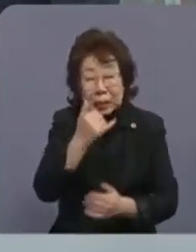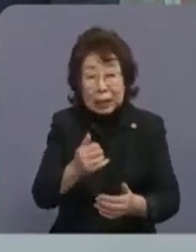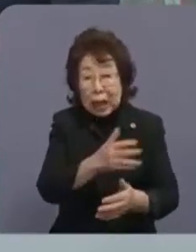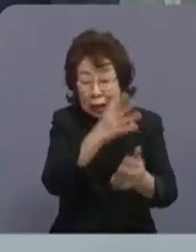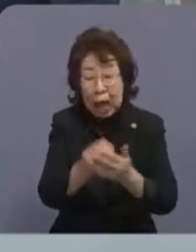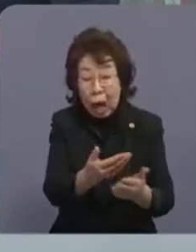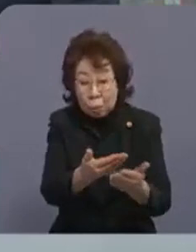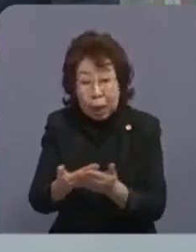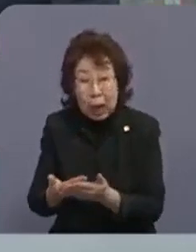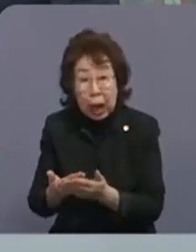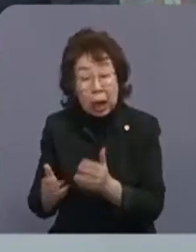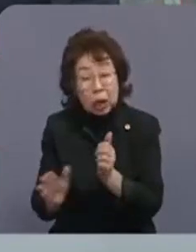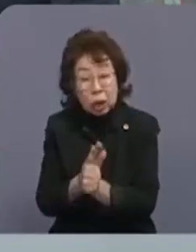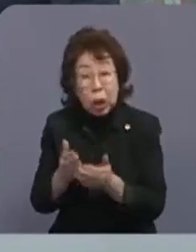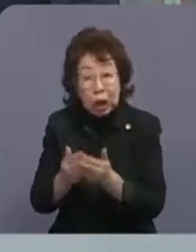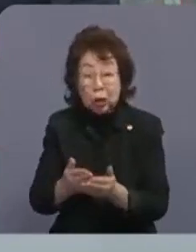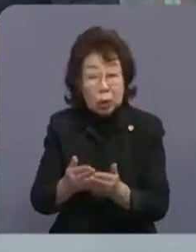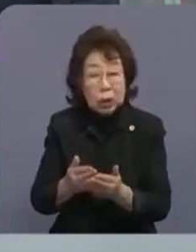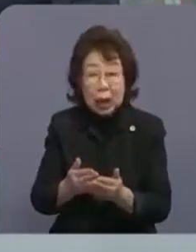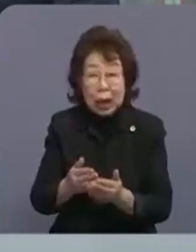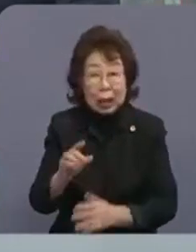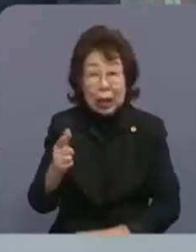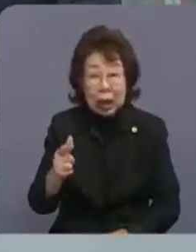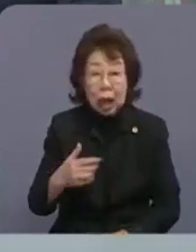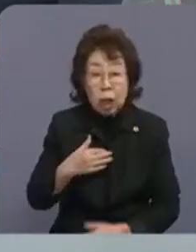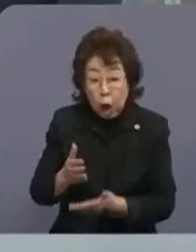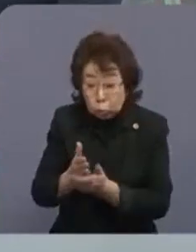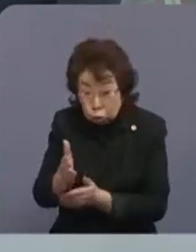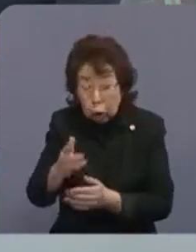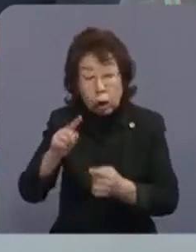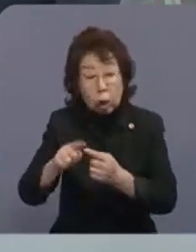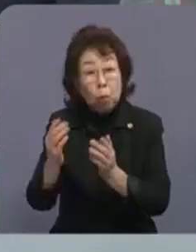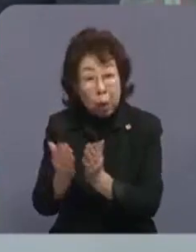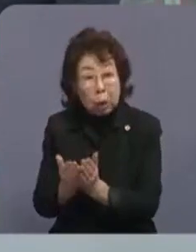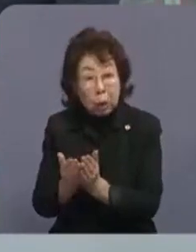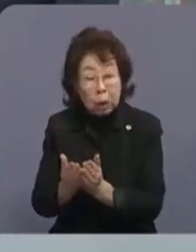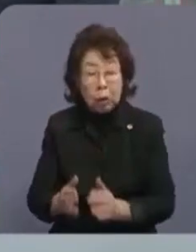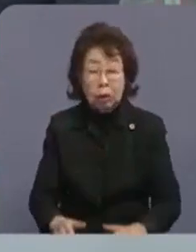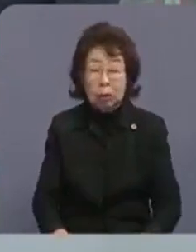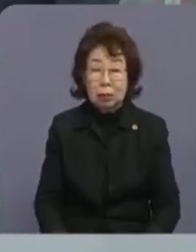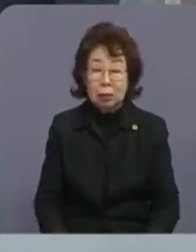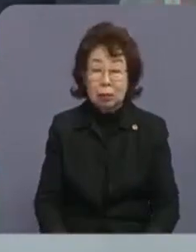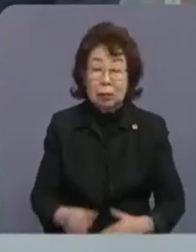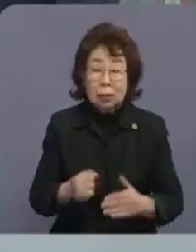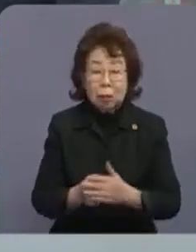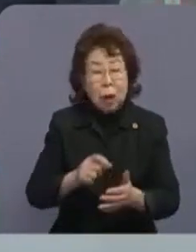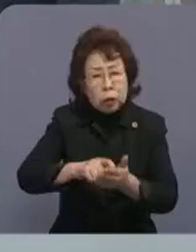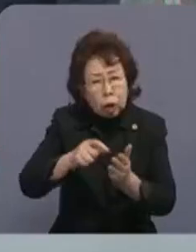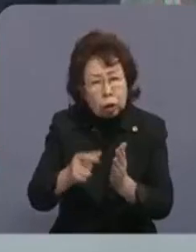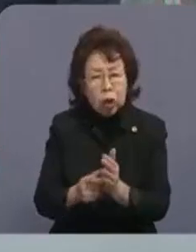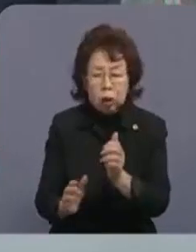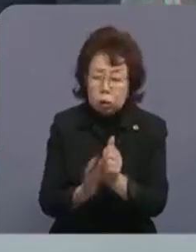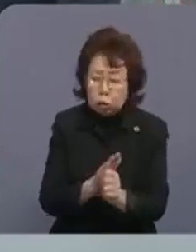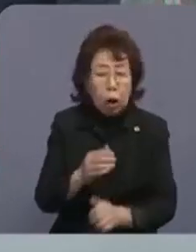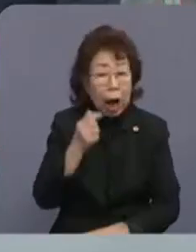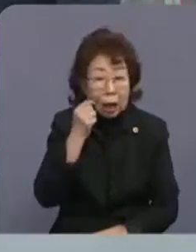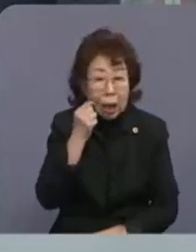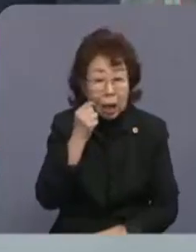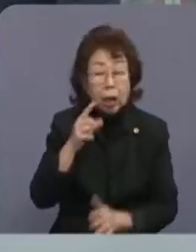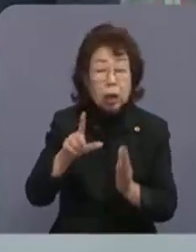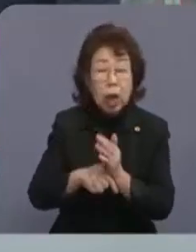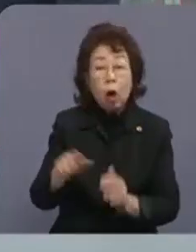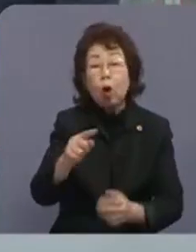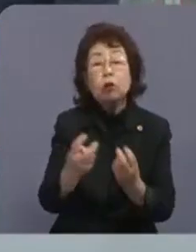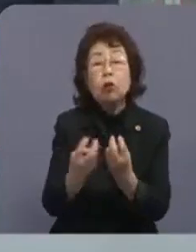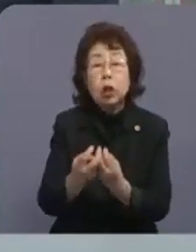다 그 치료를 할 수 있는 건 아니지 않습니까 자기 분야가 있는 것이고 그렇기 때문에 적절한 치료를 할 수 없는 상황이라면